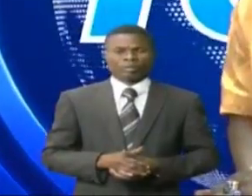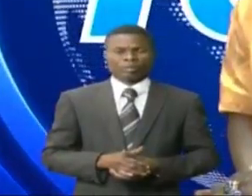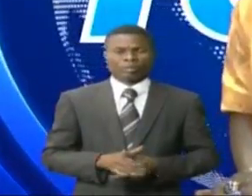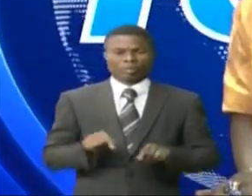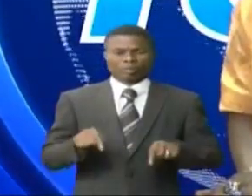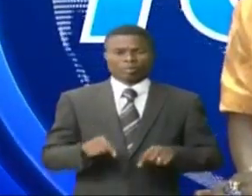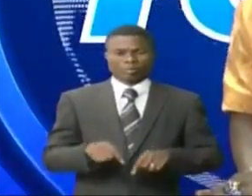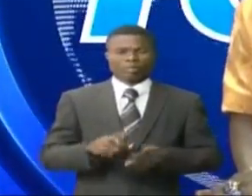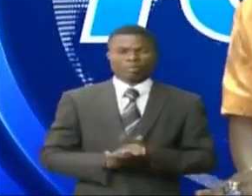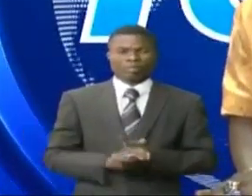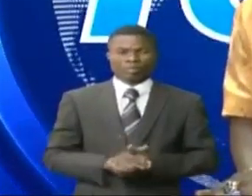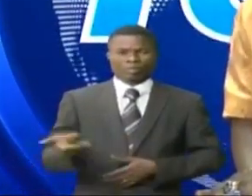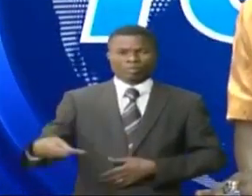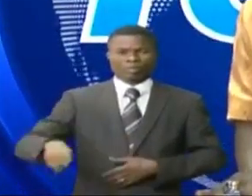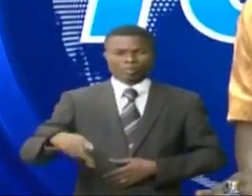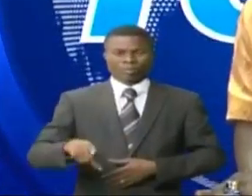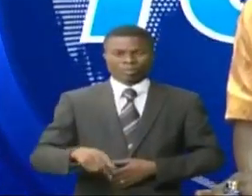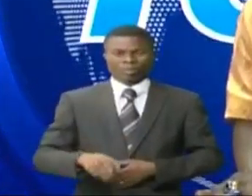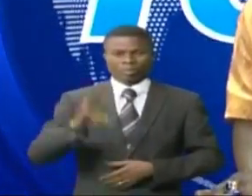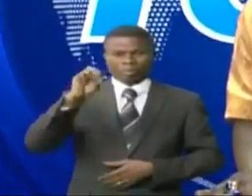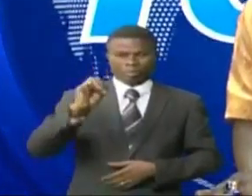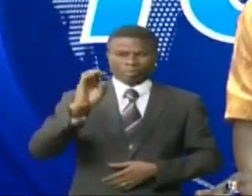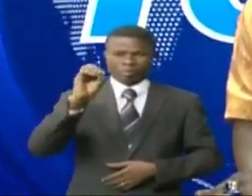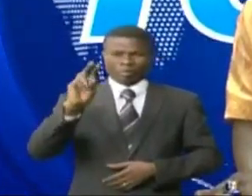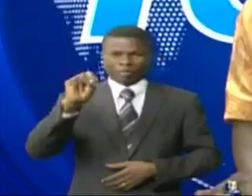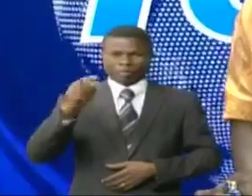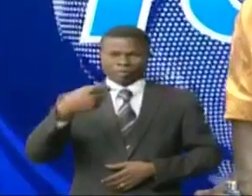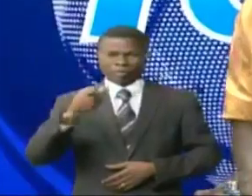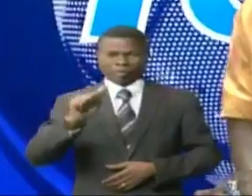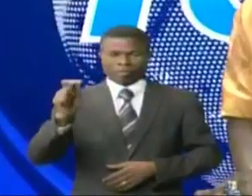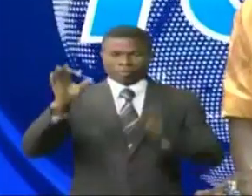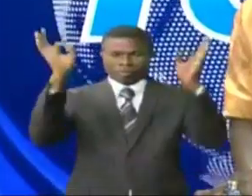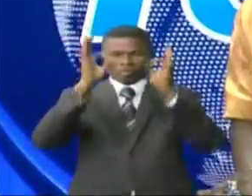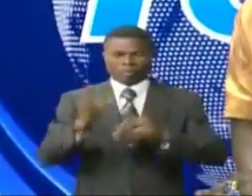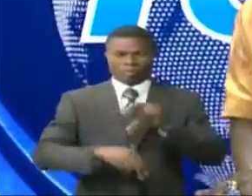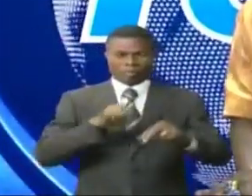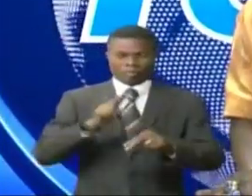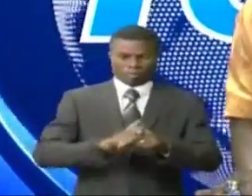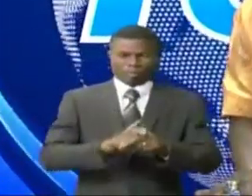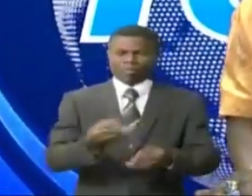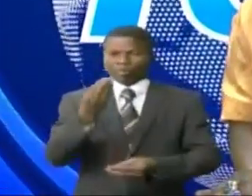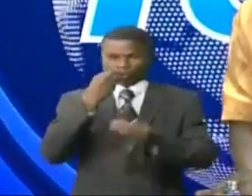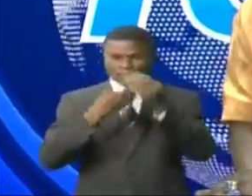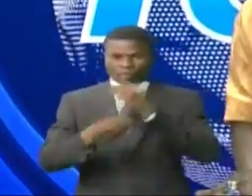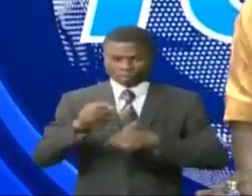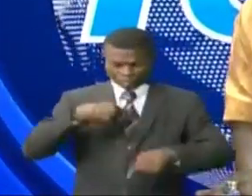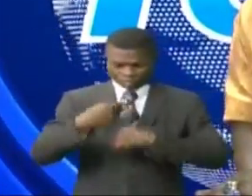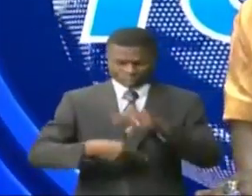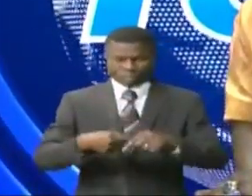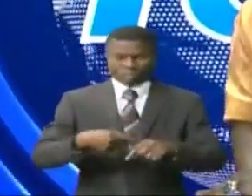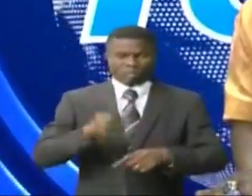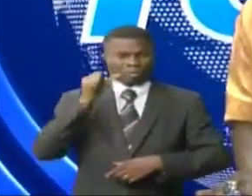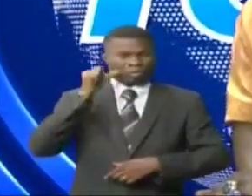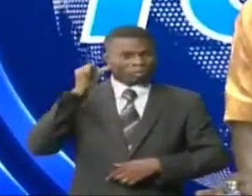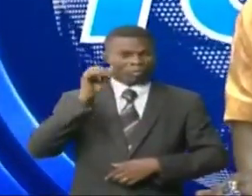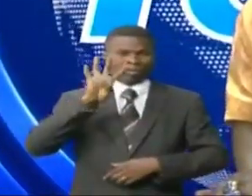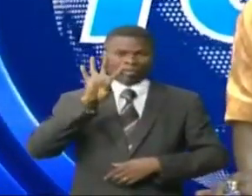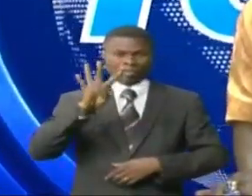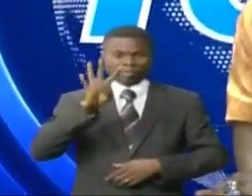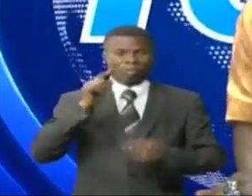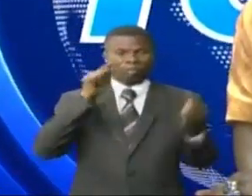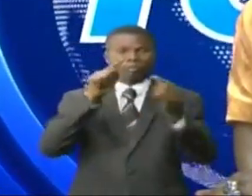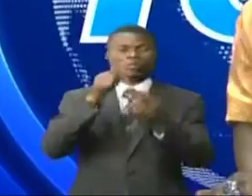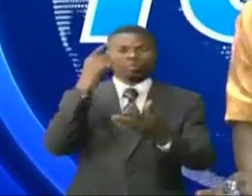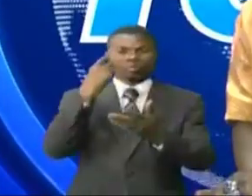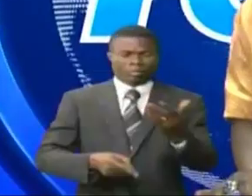Quittons le Haut-Katanga pour la province de la Mongala où le Forum national de nutrition a ouvert ses portes hier jeudi.